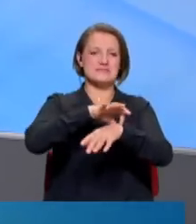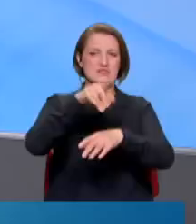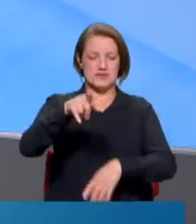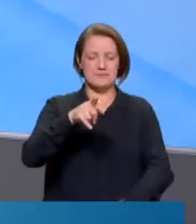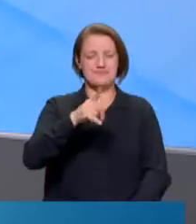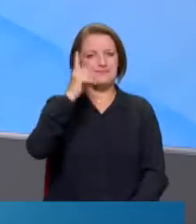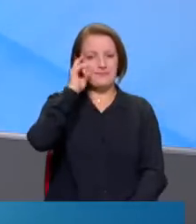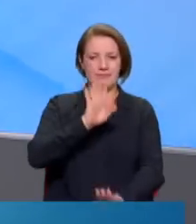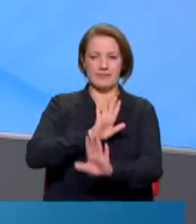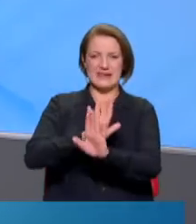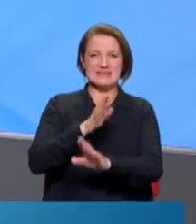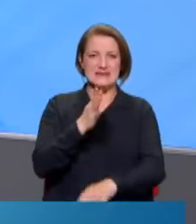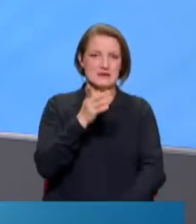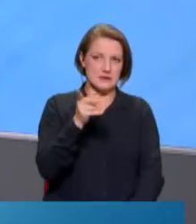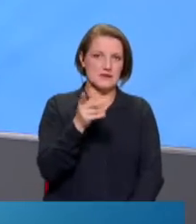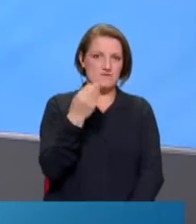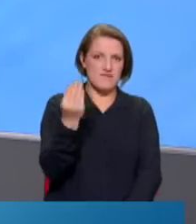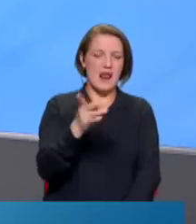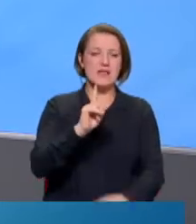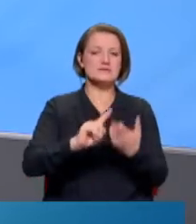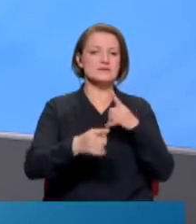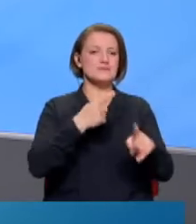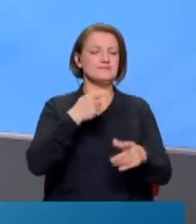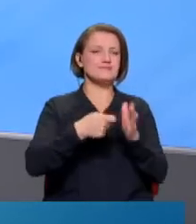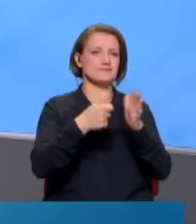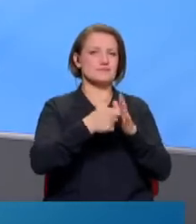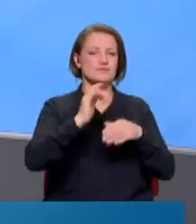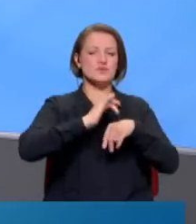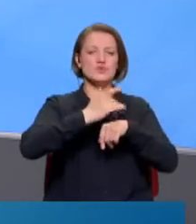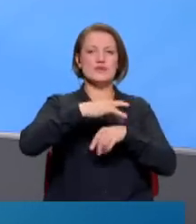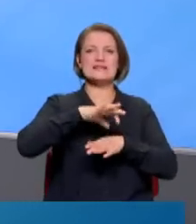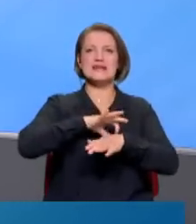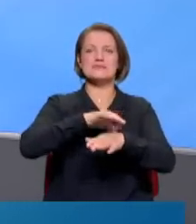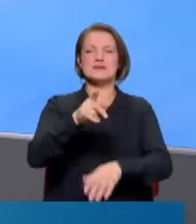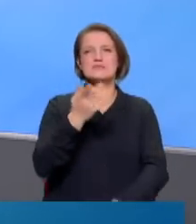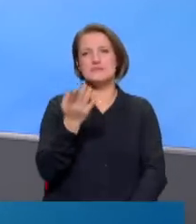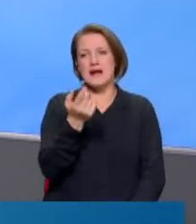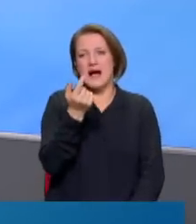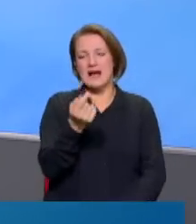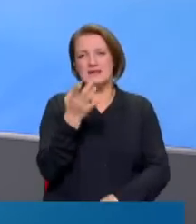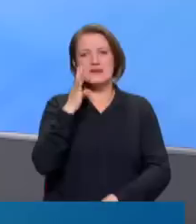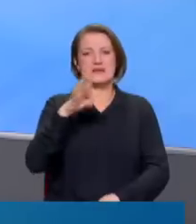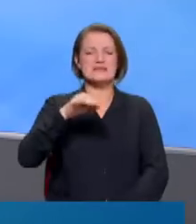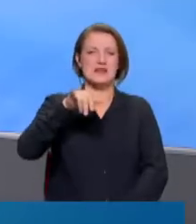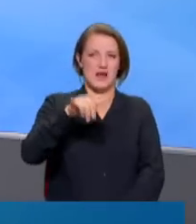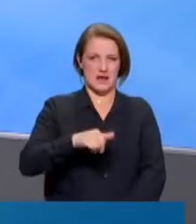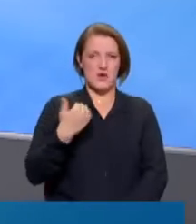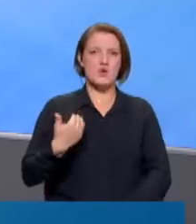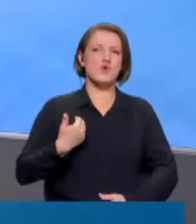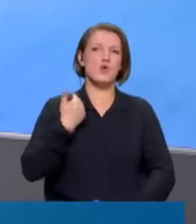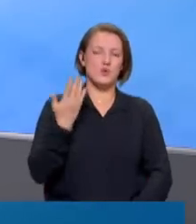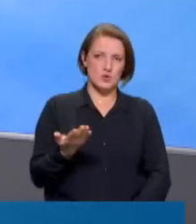İsrail'e desteğiyle bildiğimiz siyasilerin ülke temsilcilerinin nispeten artık İnsan haklarından hukuktan